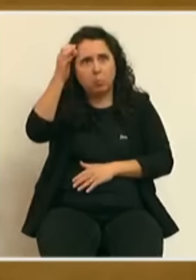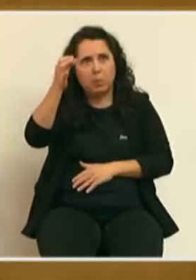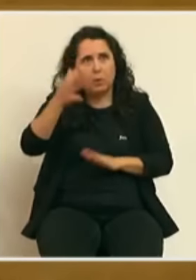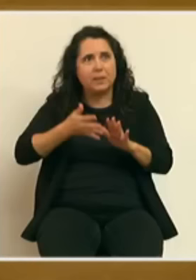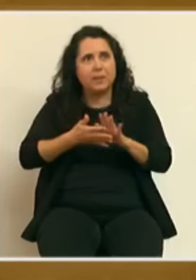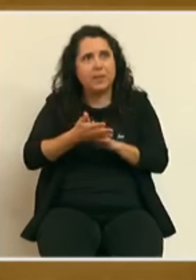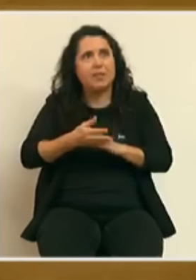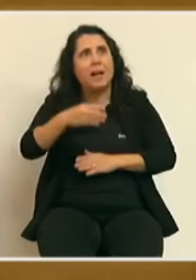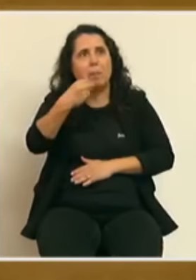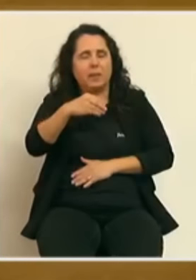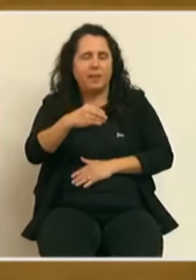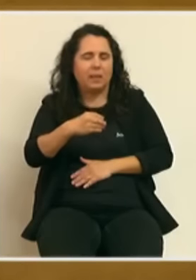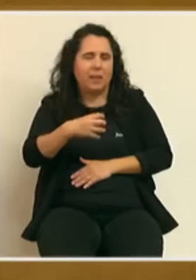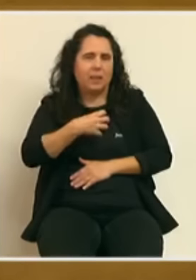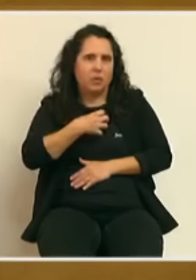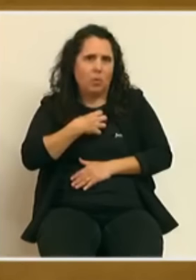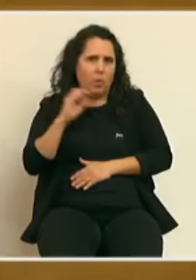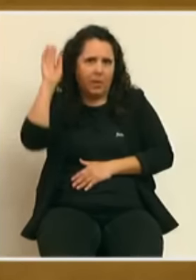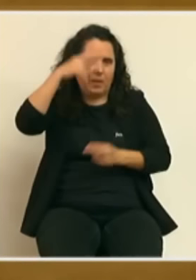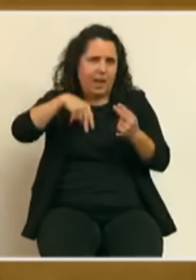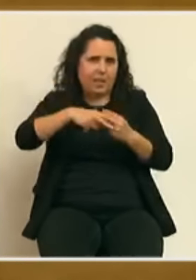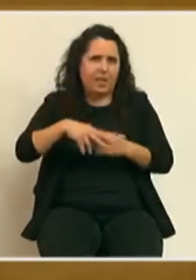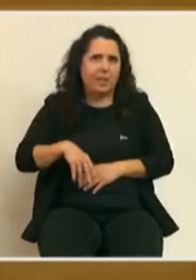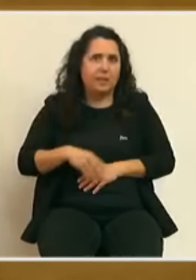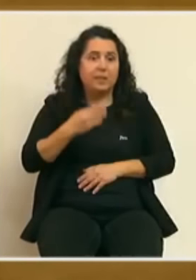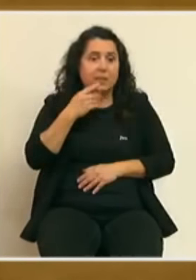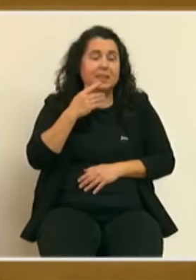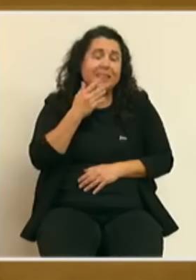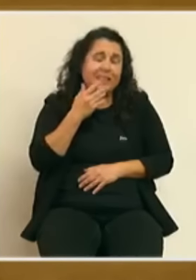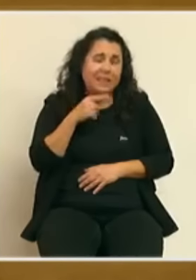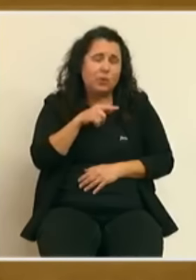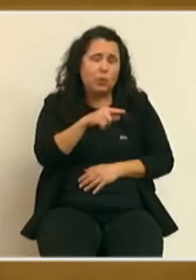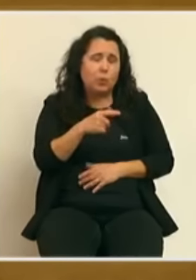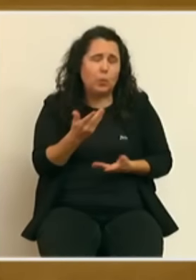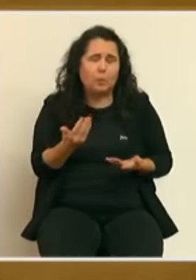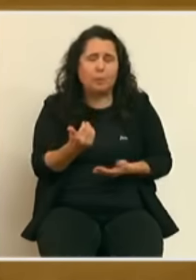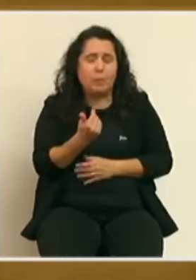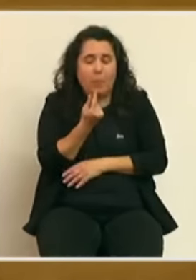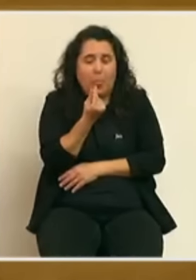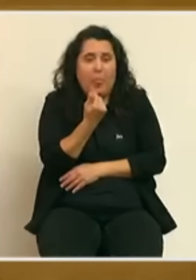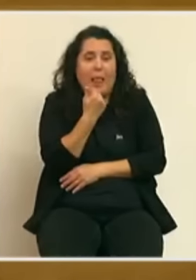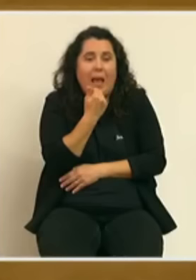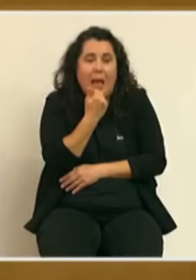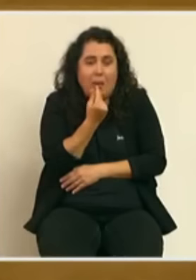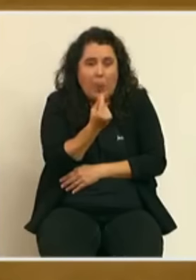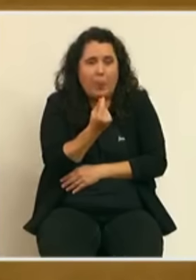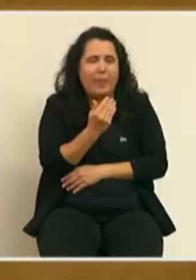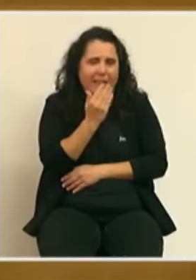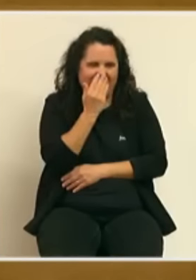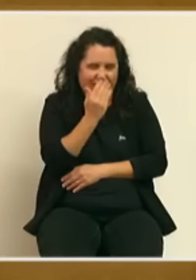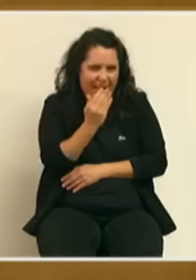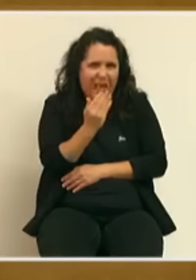ser president de la Generalitat. I si vostè tinguera una ínfima part de la dignitat que